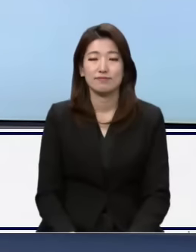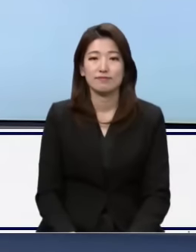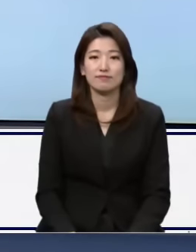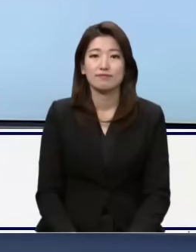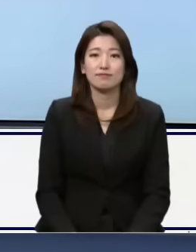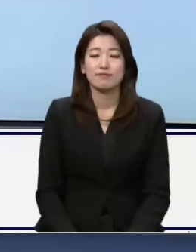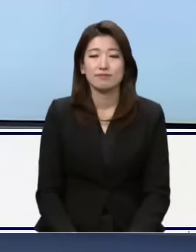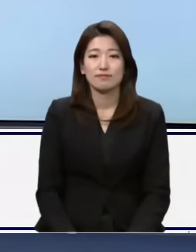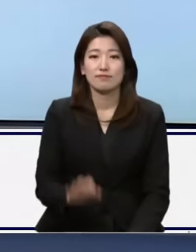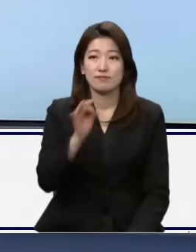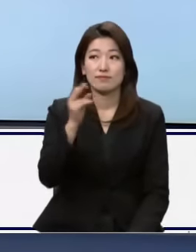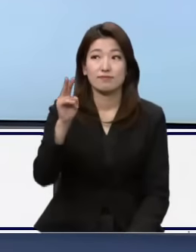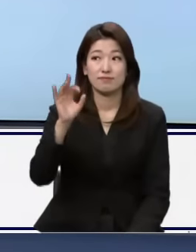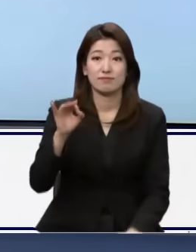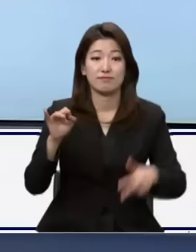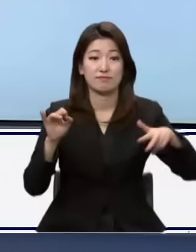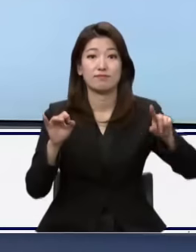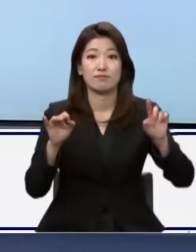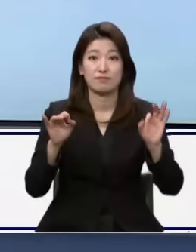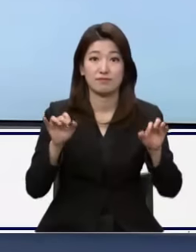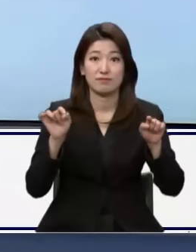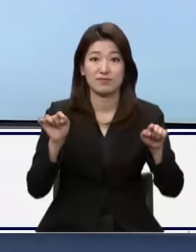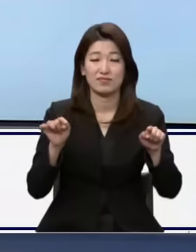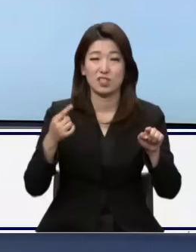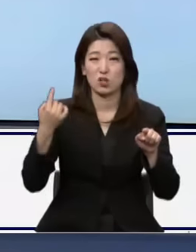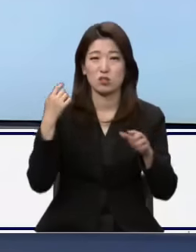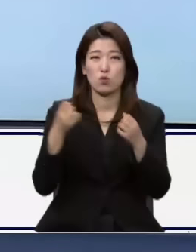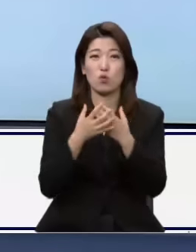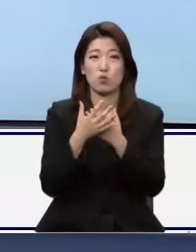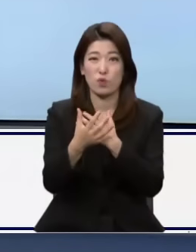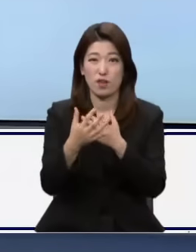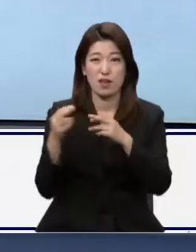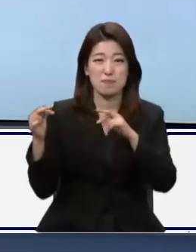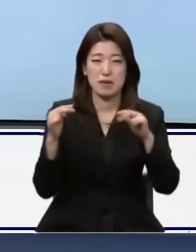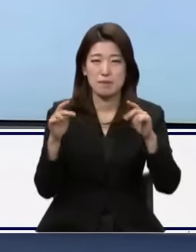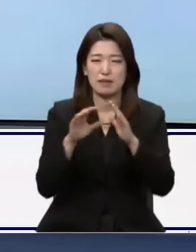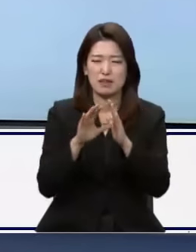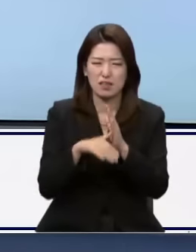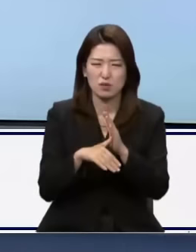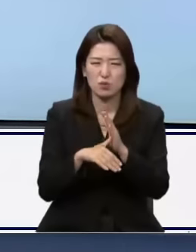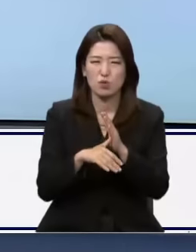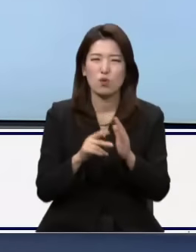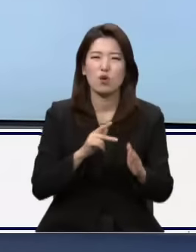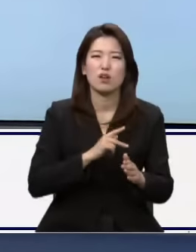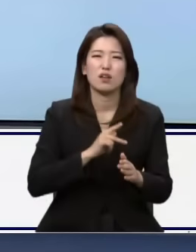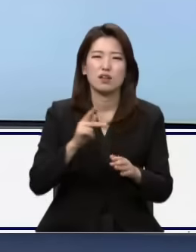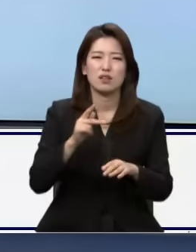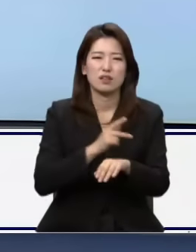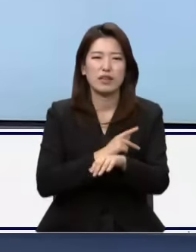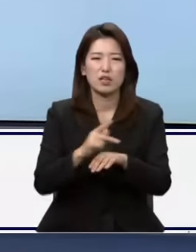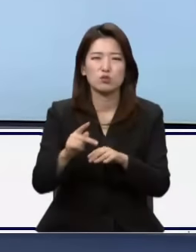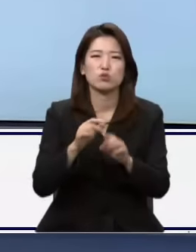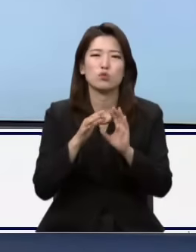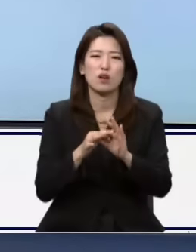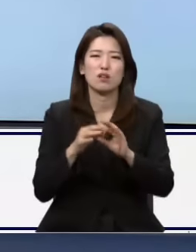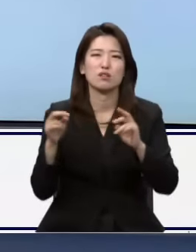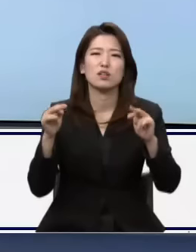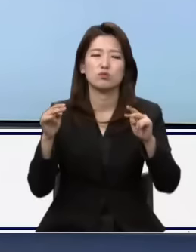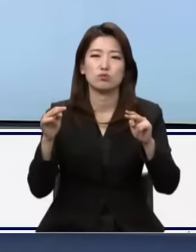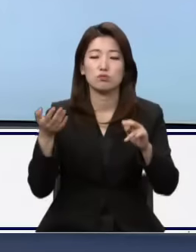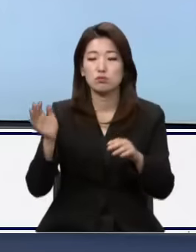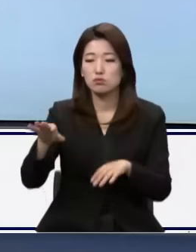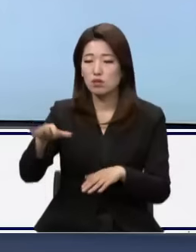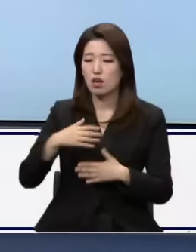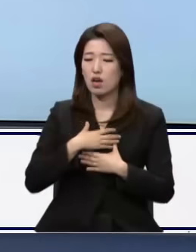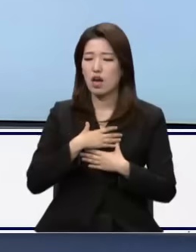결국 얘기는이 얘기가 주가 됐다라는 거죠 근데 이게 안산 갑의 문제냐라는